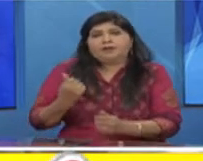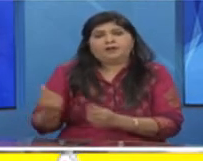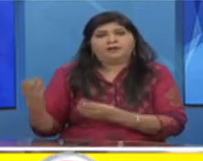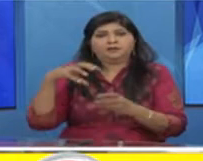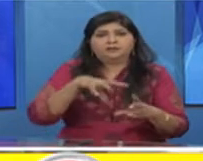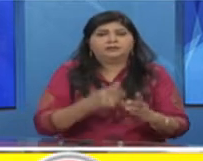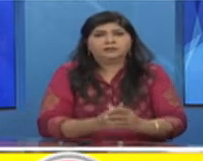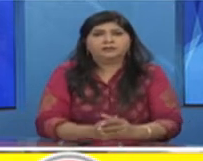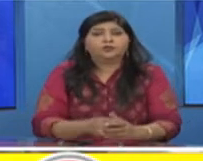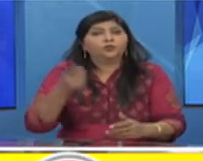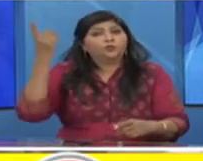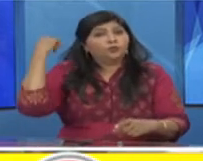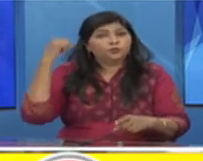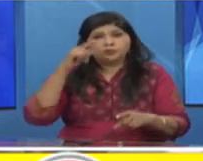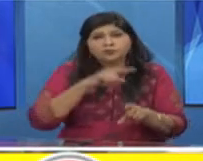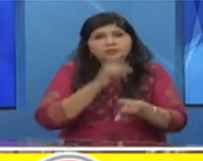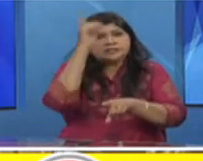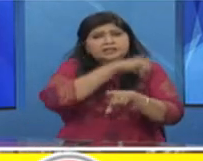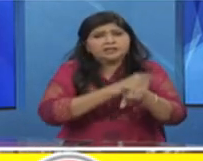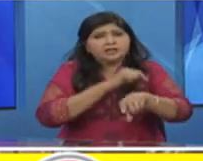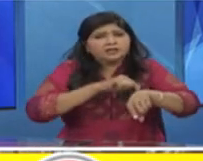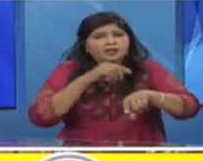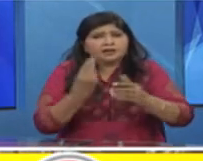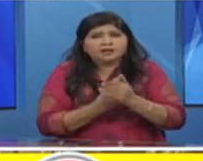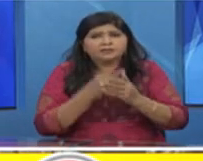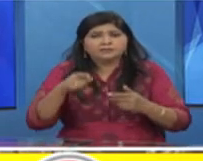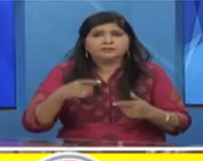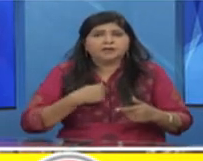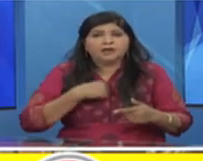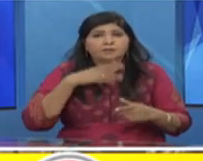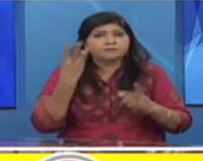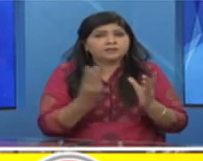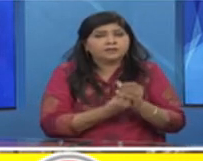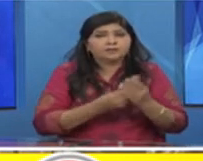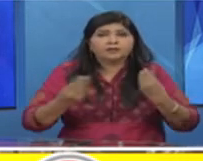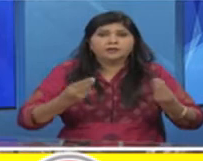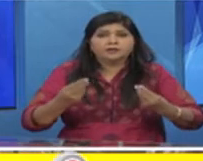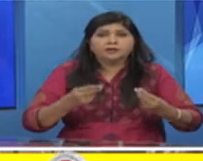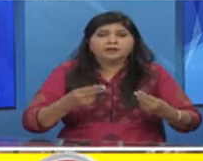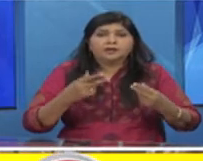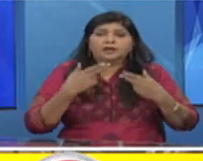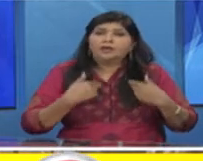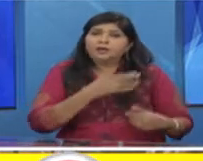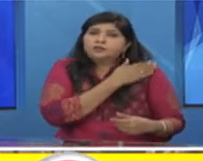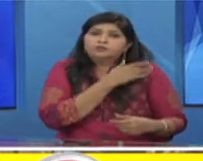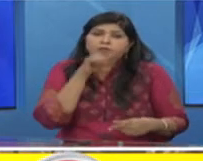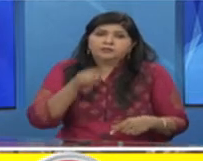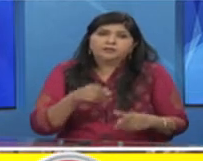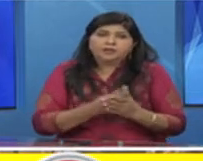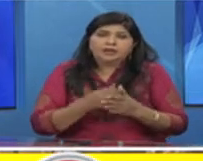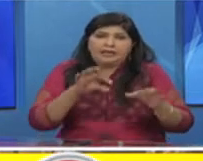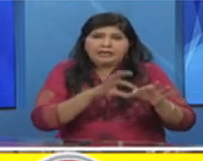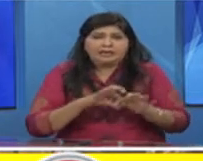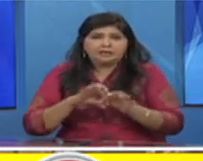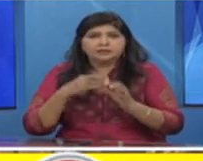है। वो दिन, वो पल हम सब के लिए एक कर्तव्य बोध है। एकता का